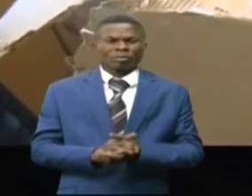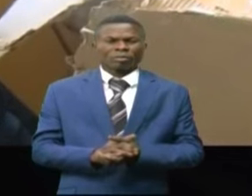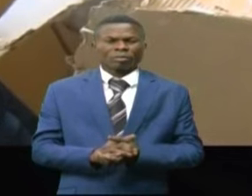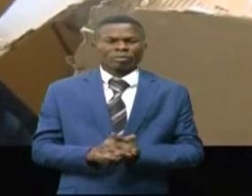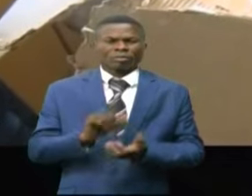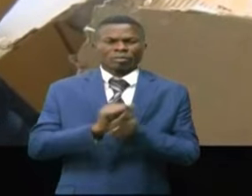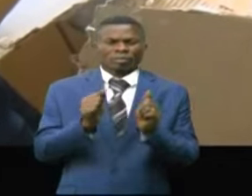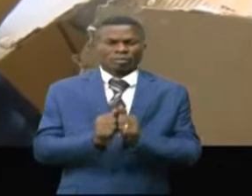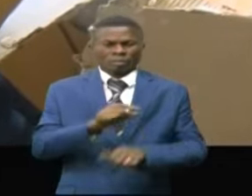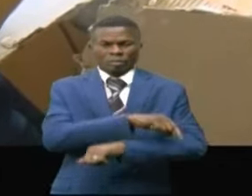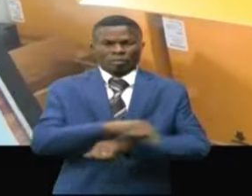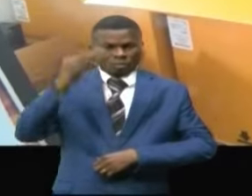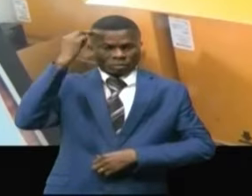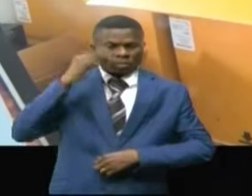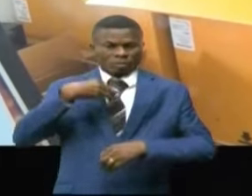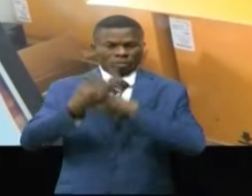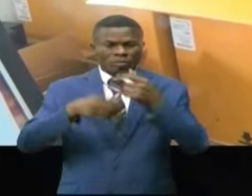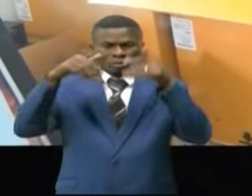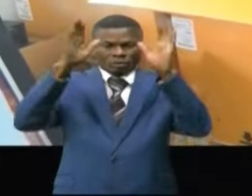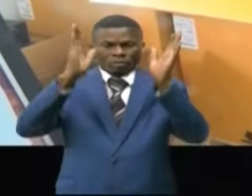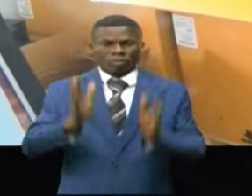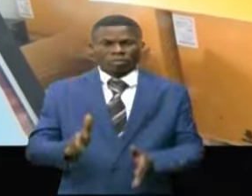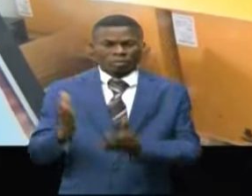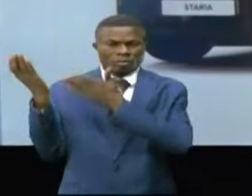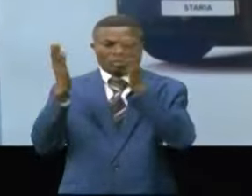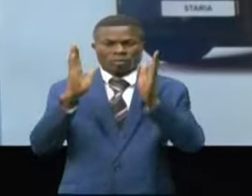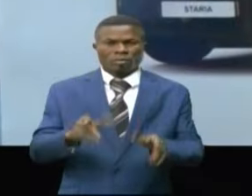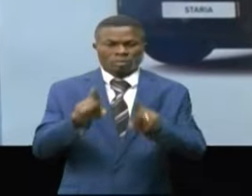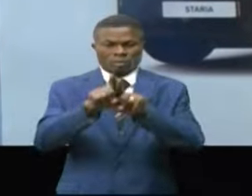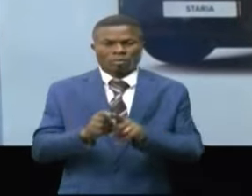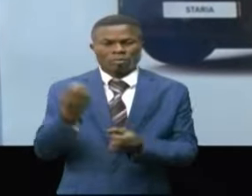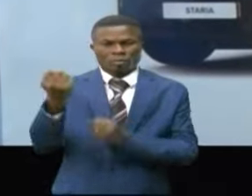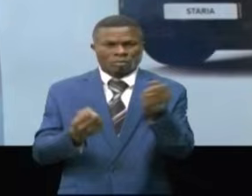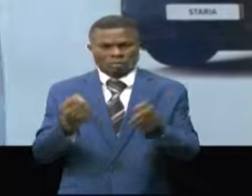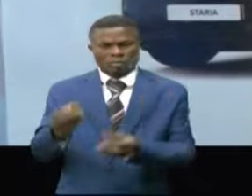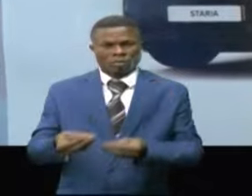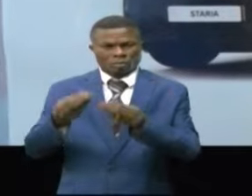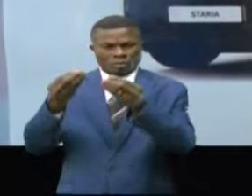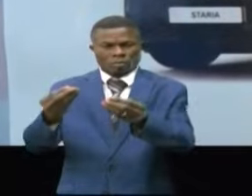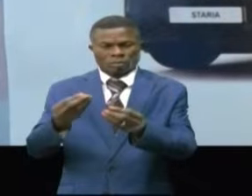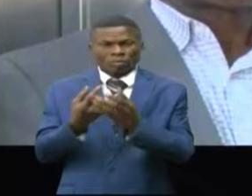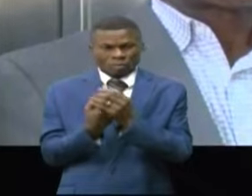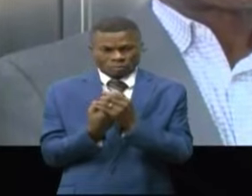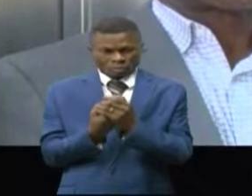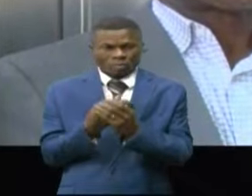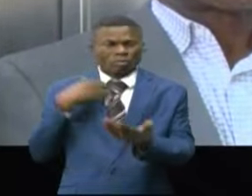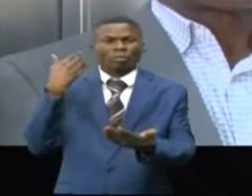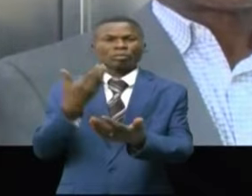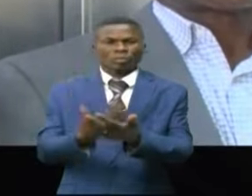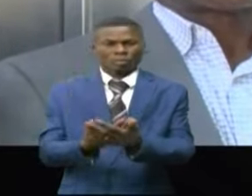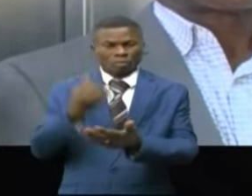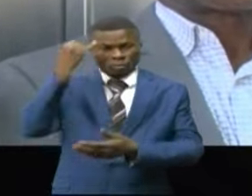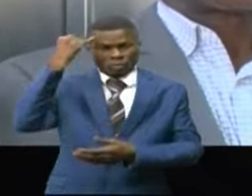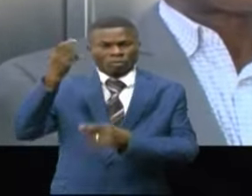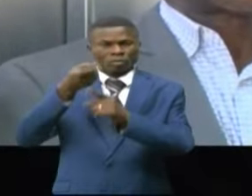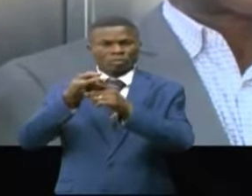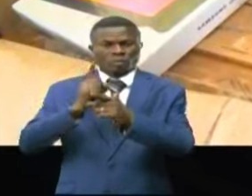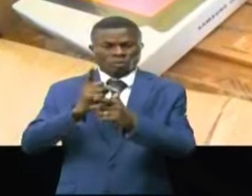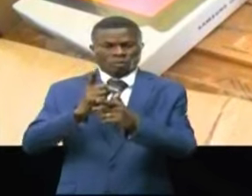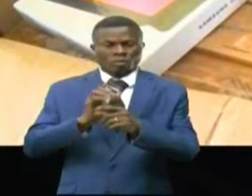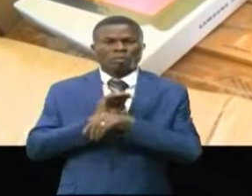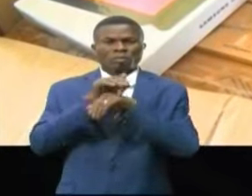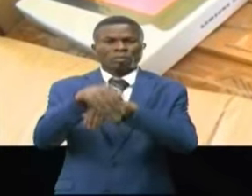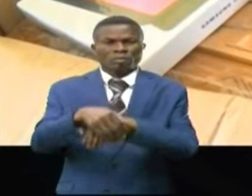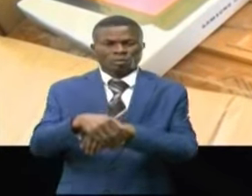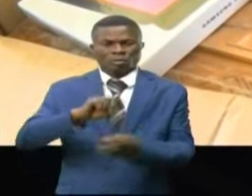au ministère du Commerce extérieur, mais également des véhicules qui arriveront incessamment. Une initiative qui